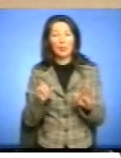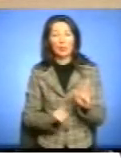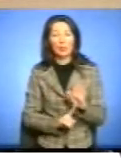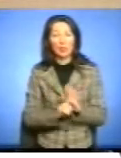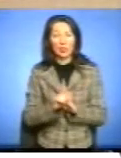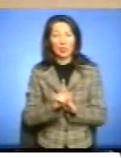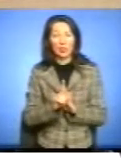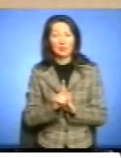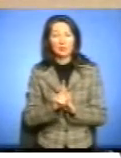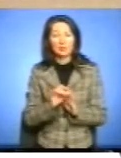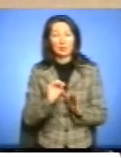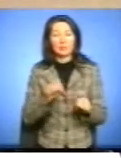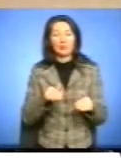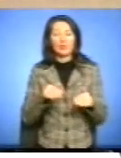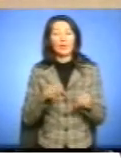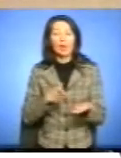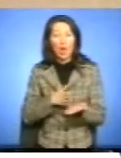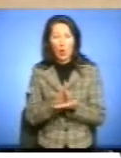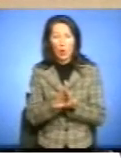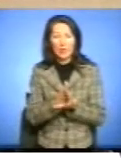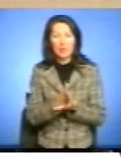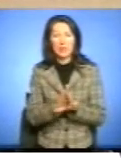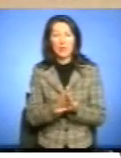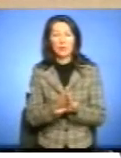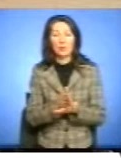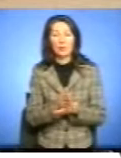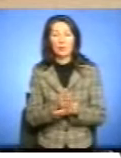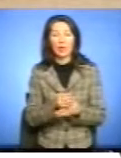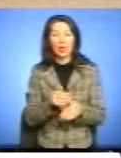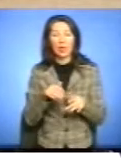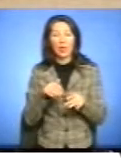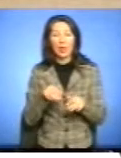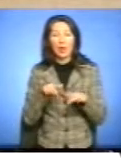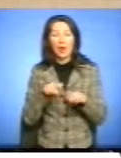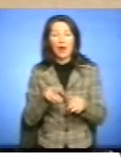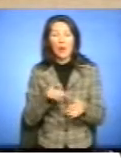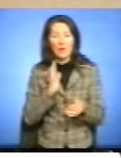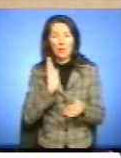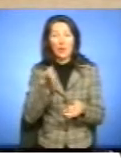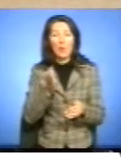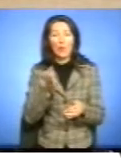починати і рухатись в напрямку реформ в нашій країні. Реформування,